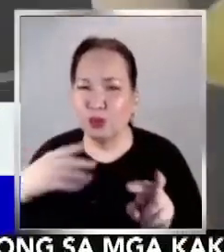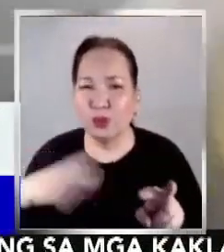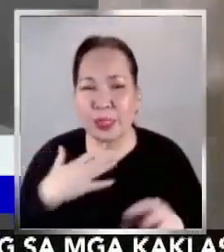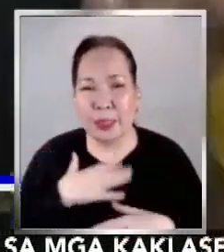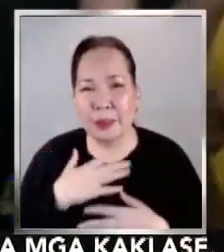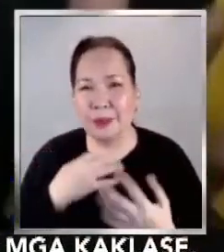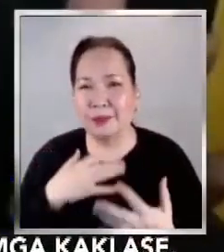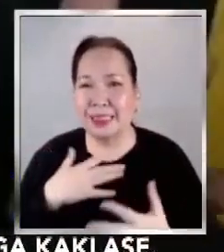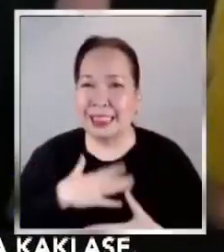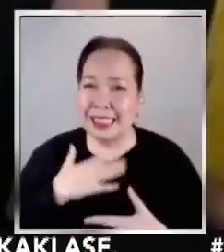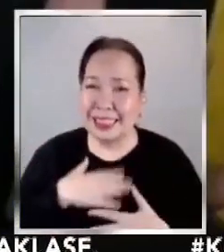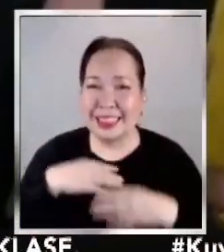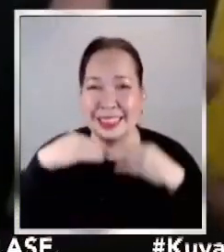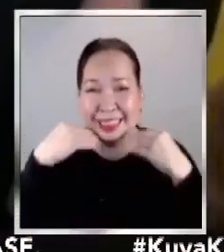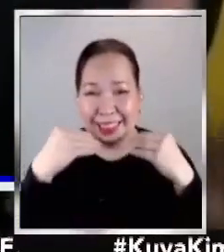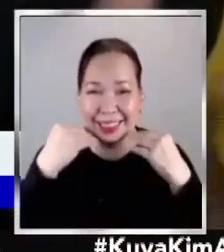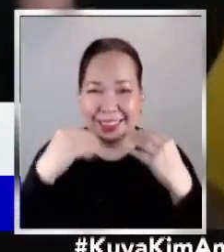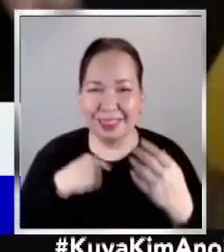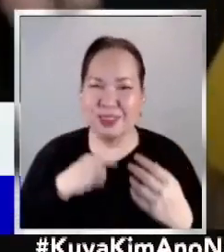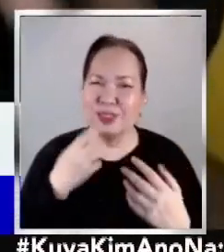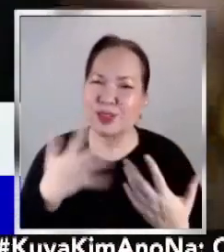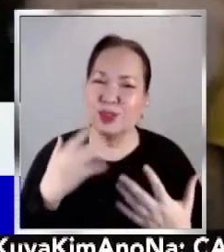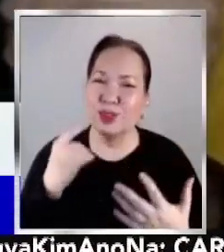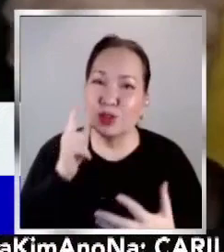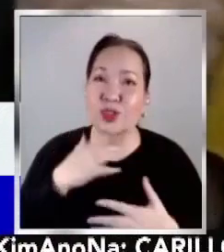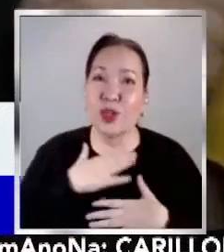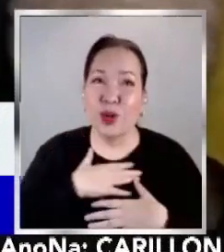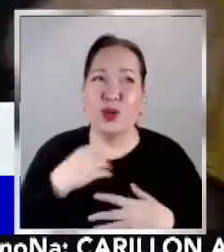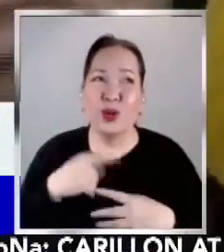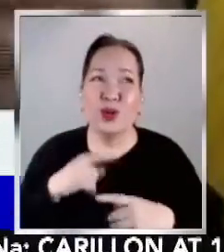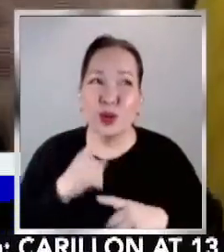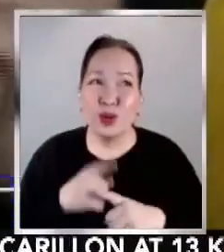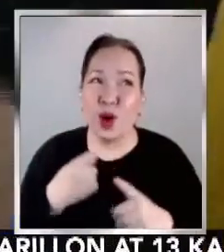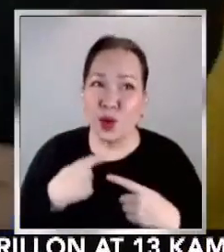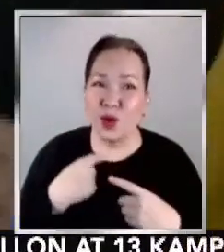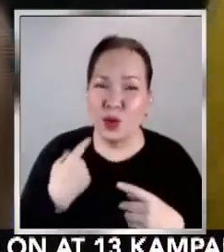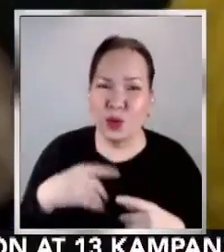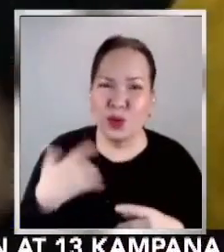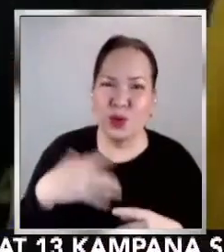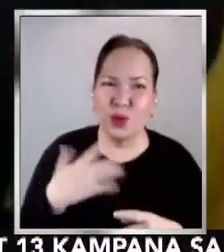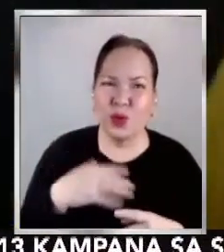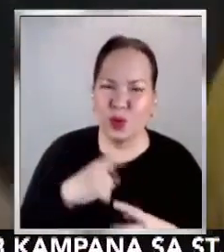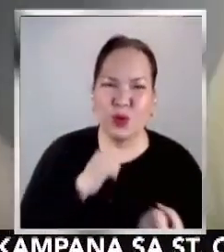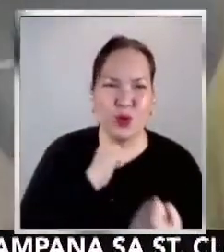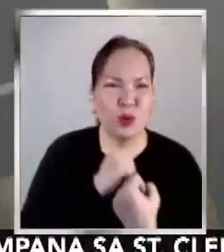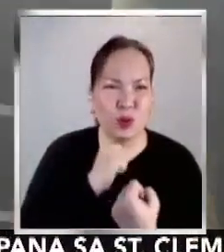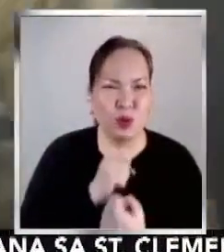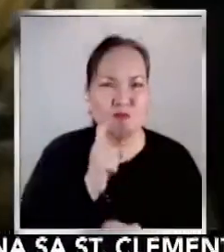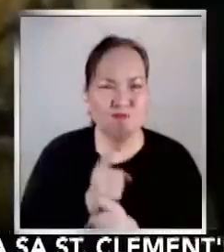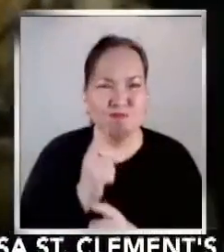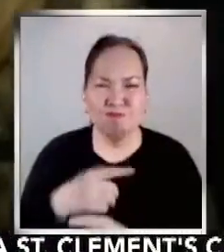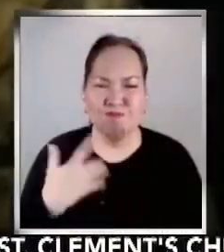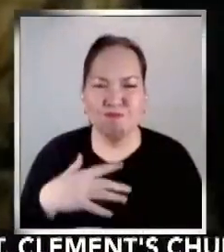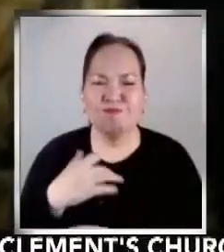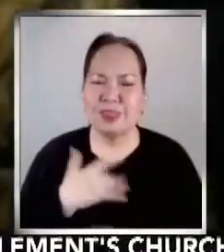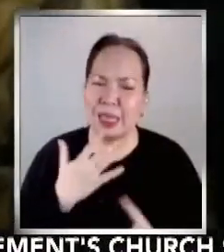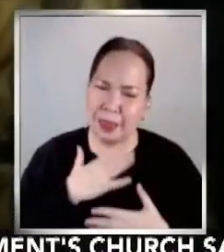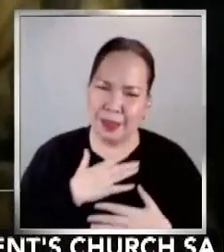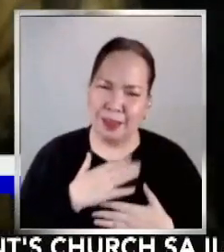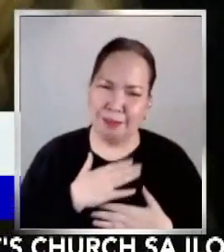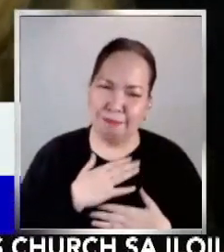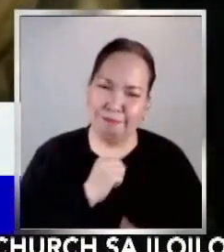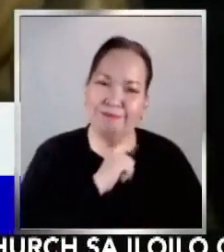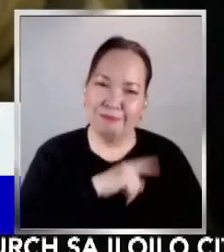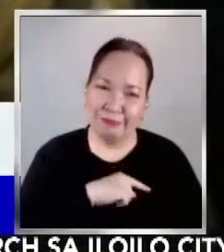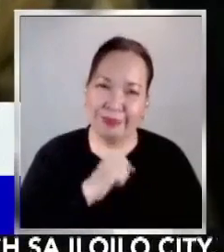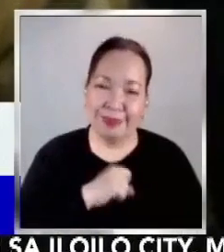kayo. Nakikita mo talaga na may mga sumusunod na, alam mo yun, na supporter. So, nakakatuwa. Sobrang na-appreciate namin yung love